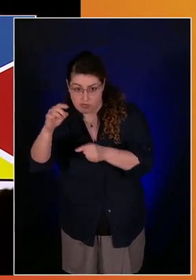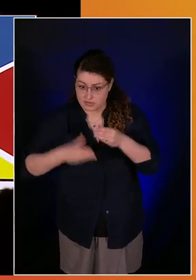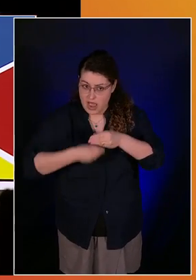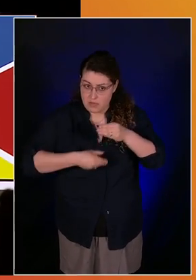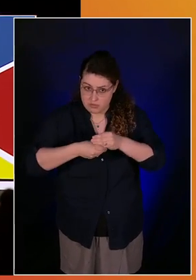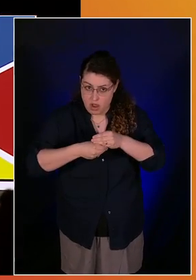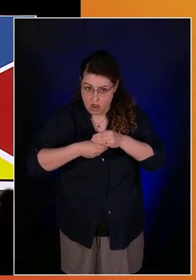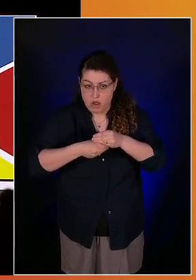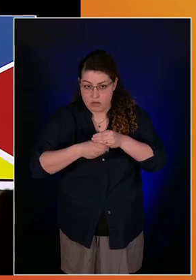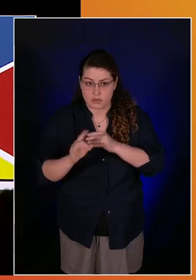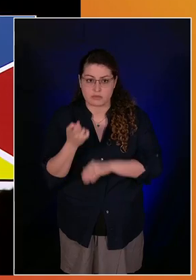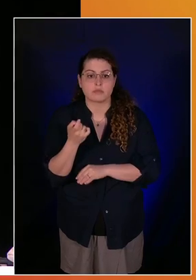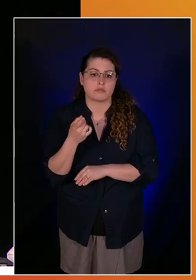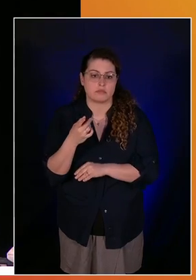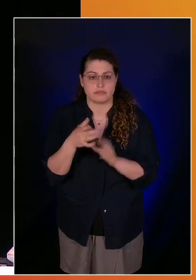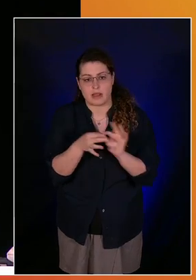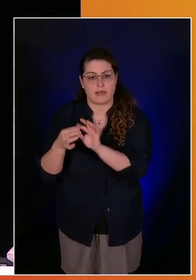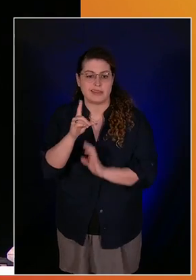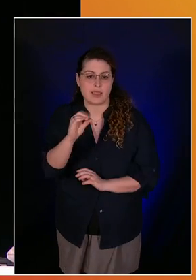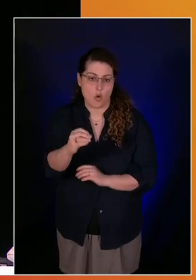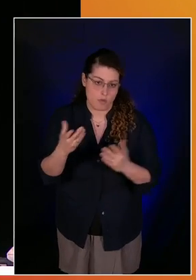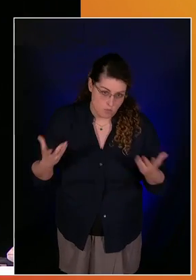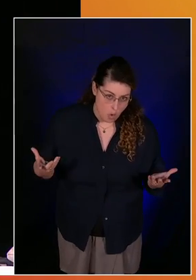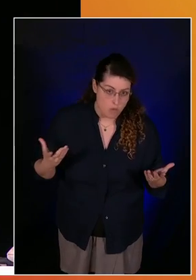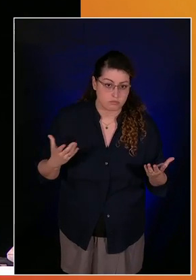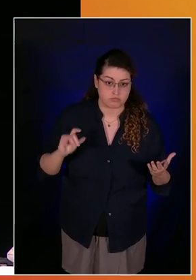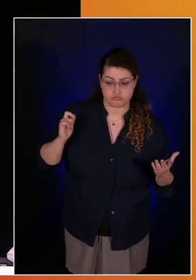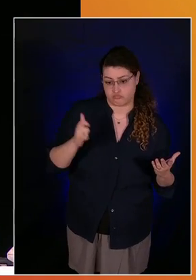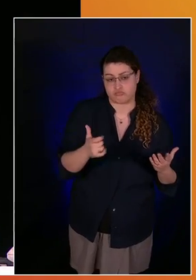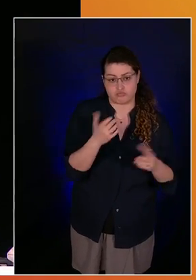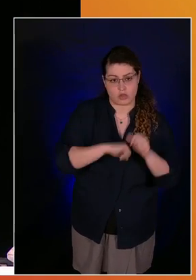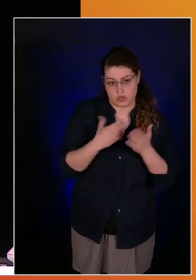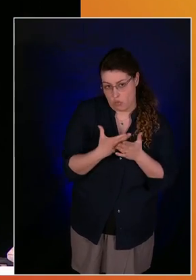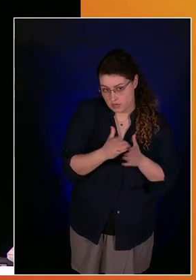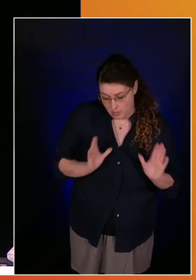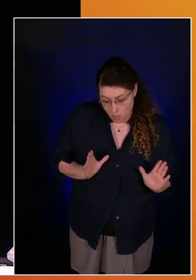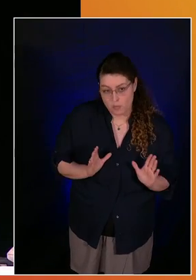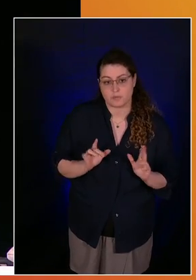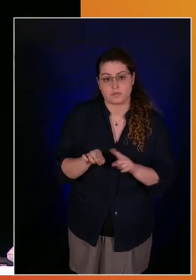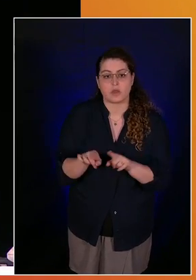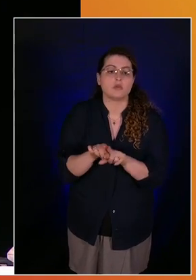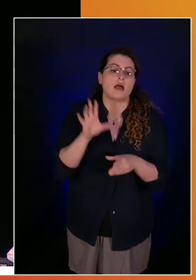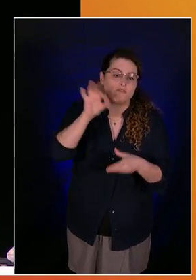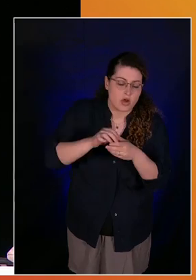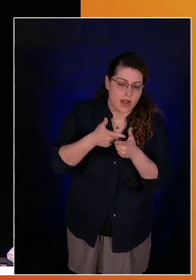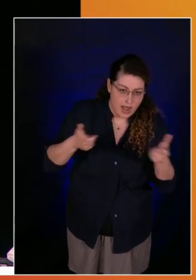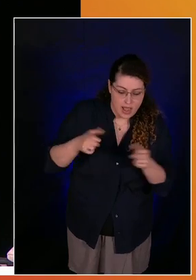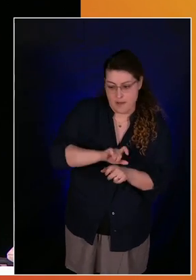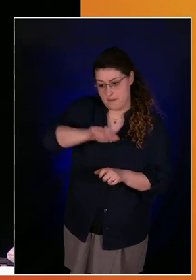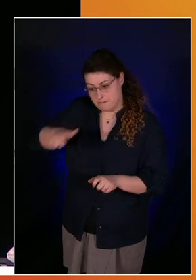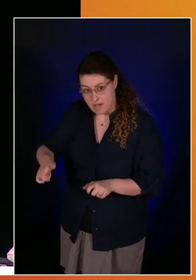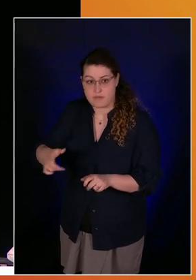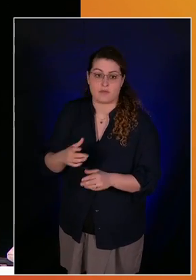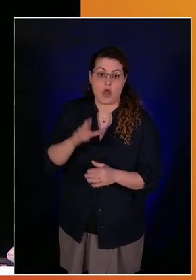sur ce thème 3 du document d'orientation hein voilà comme ça que nous l'avons tracé il y aura donc les votes et ainsi de suite et le vote du